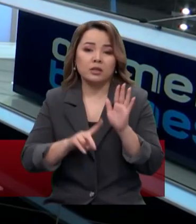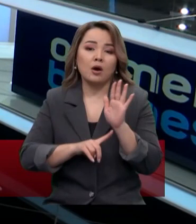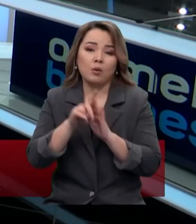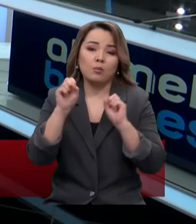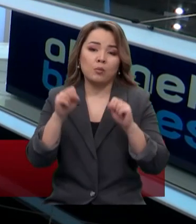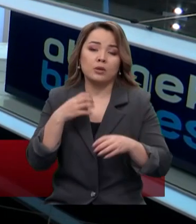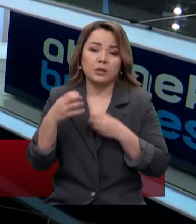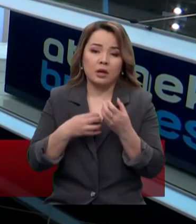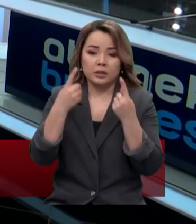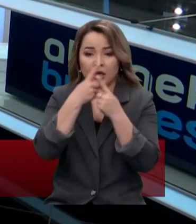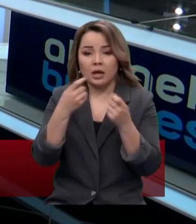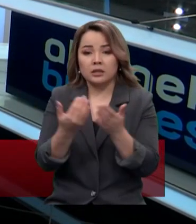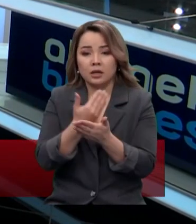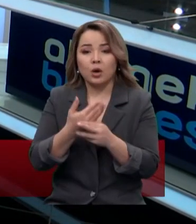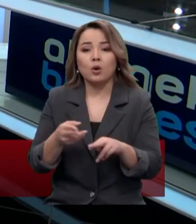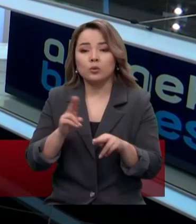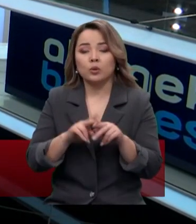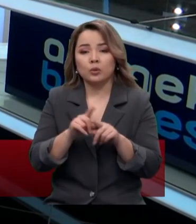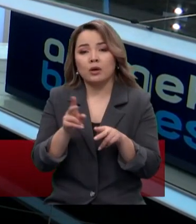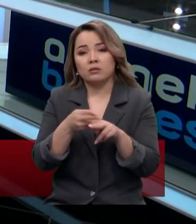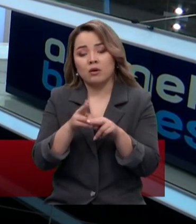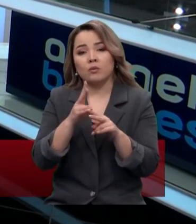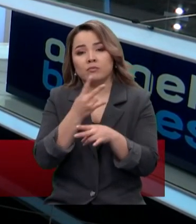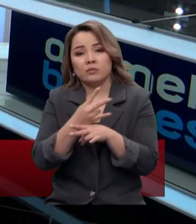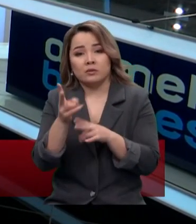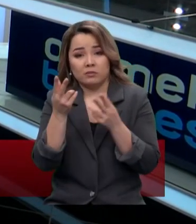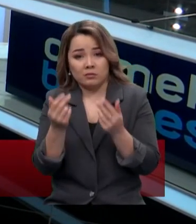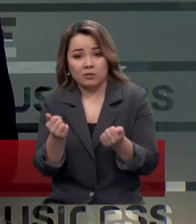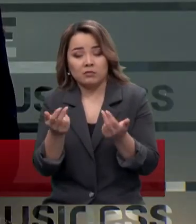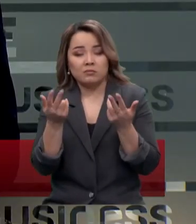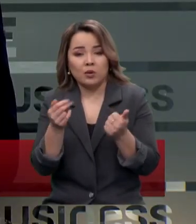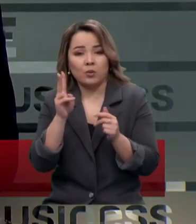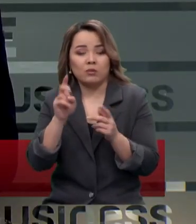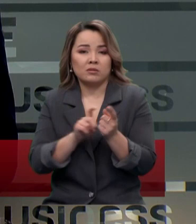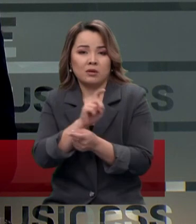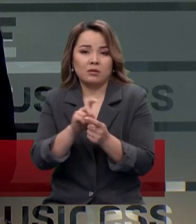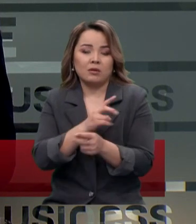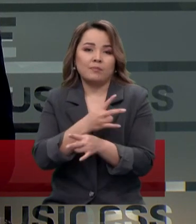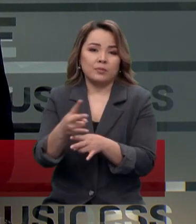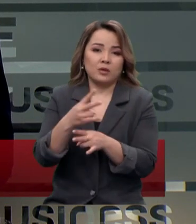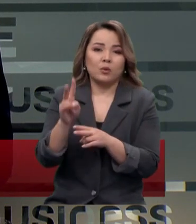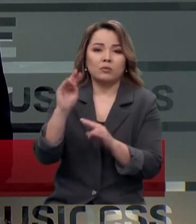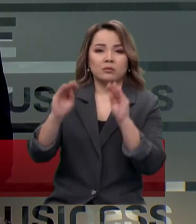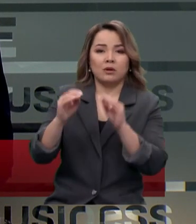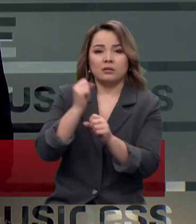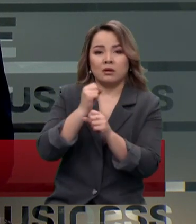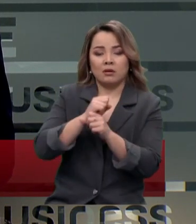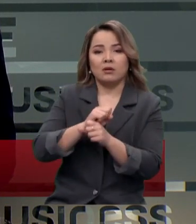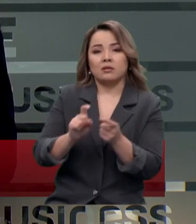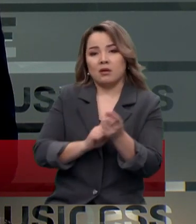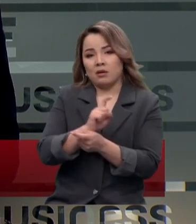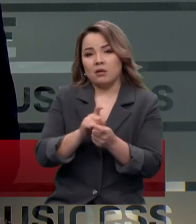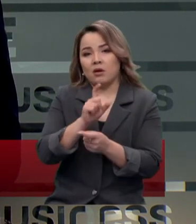кетуі мүмкін деген мәлімдемелердің өздері арандату болып саналмай ма? Әрине, қандай да бір жағдайда бұл біріншіден арандату, екіншіден